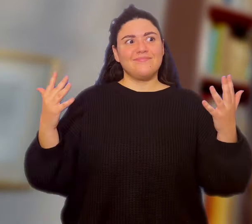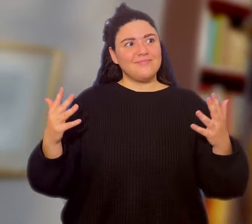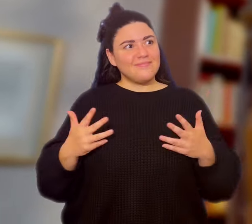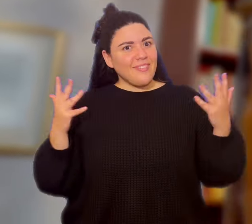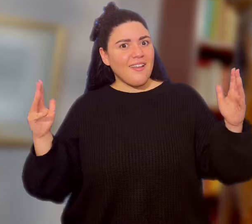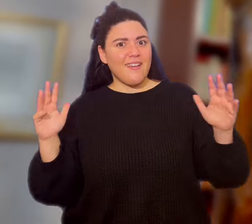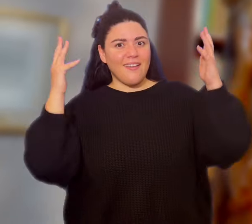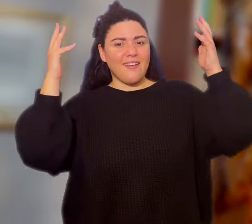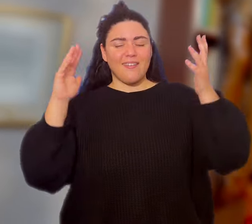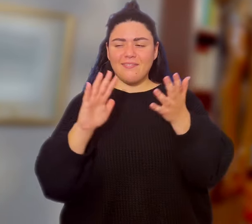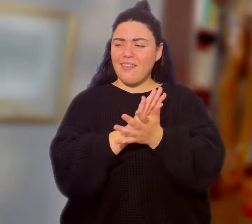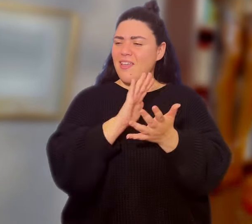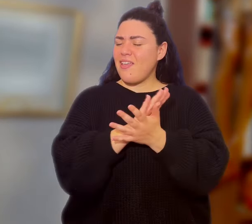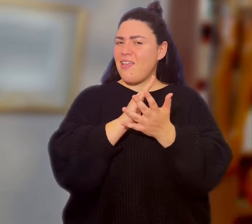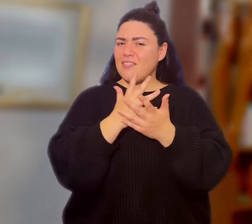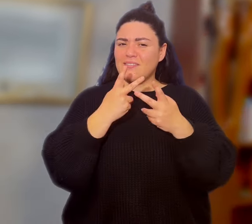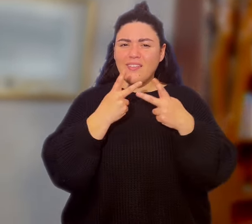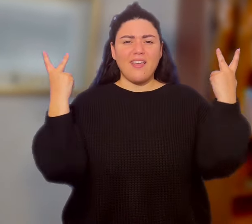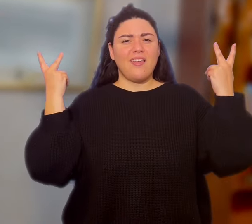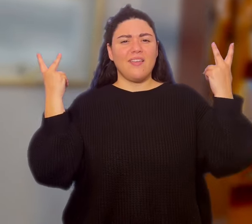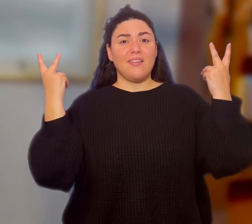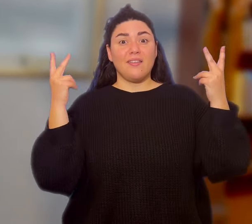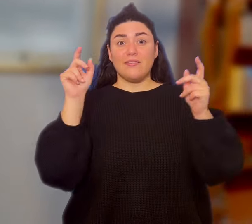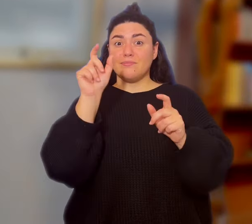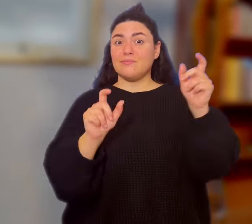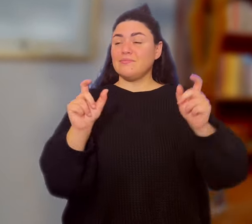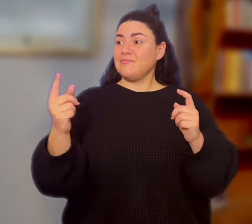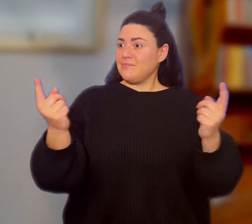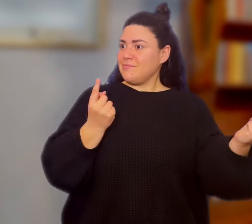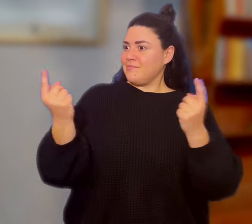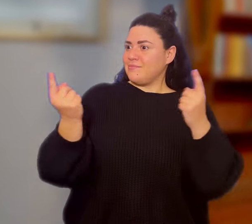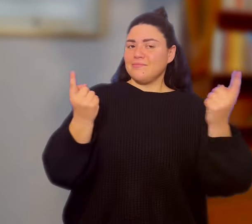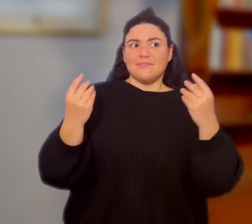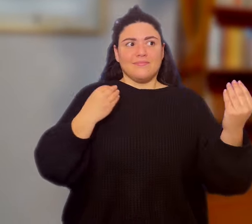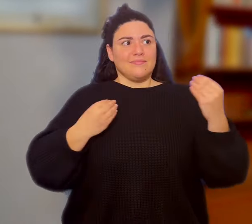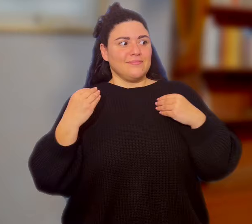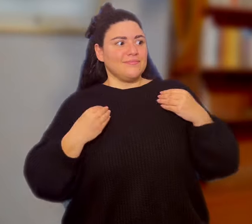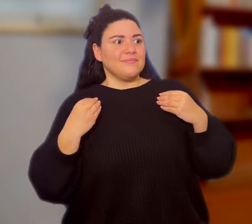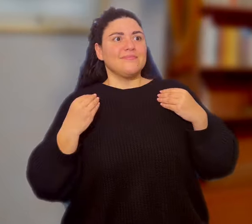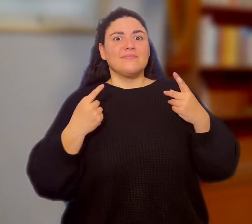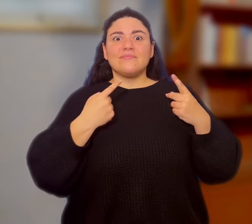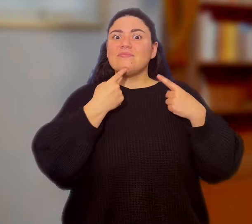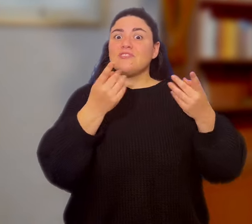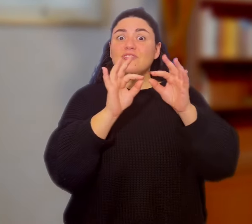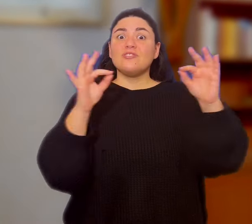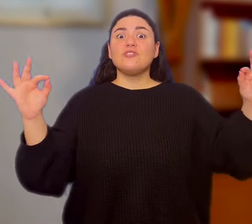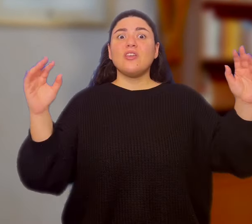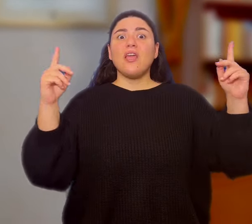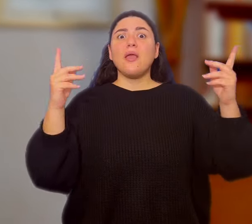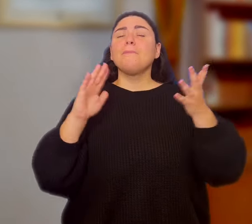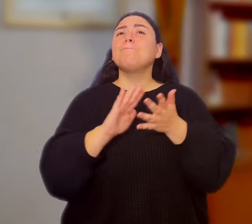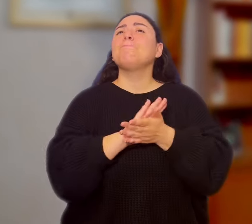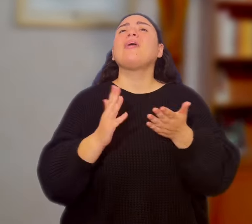da tanta gioia ed entusiasmo la folla va incontro al signore esclamando